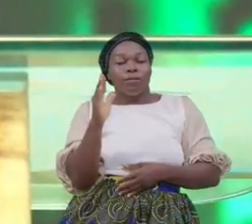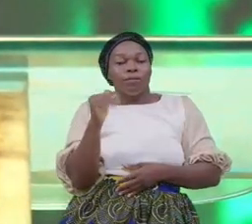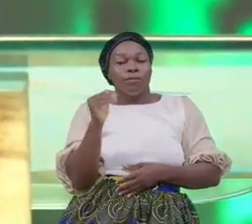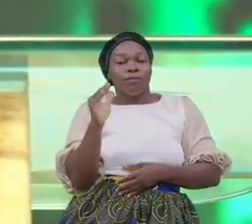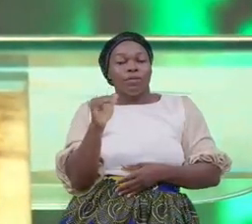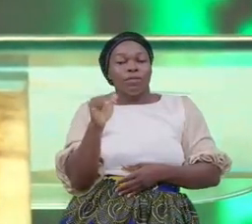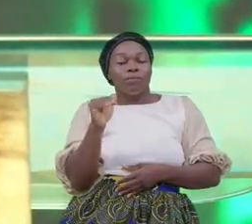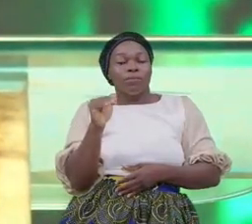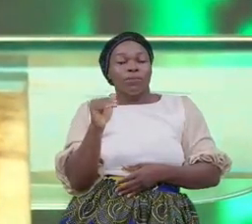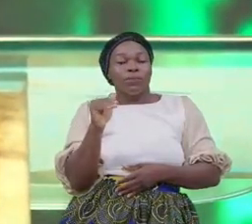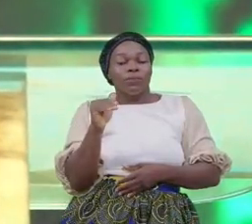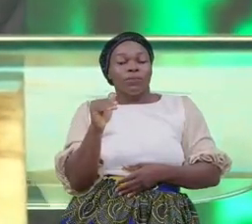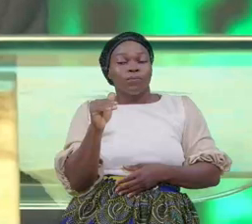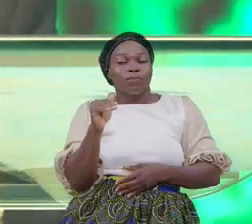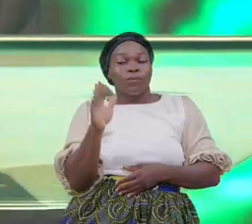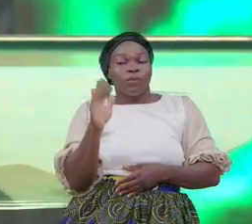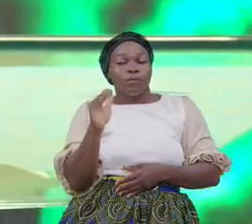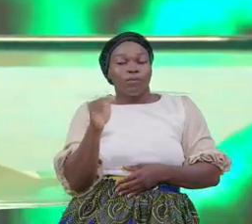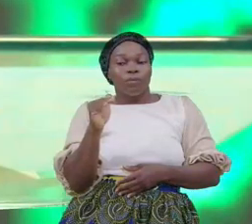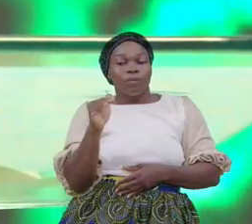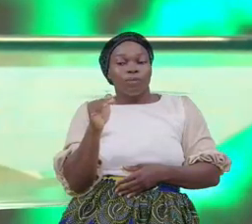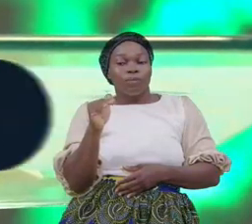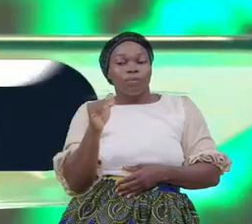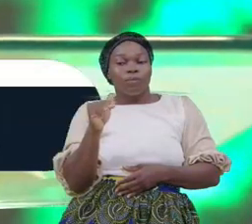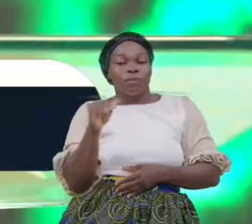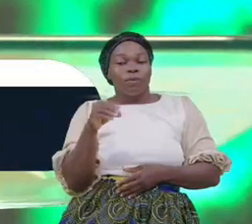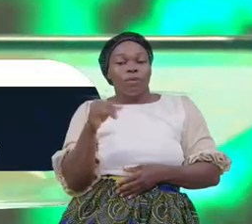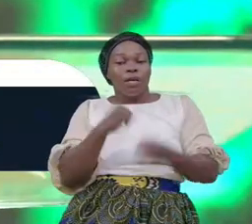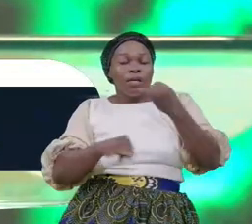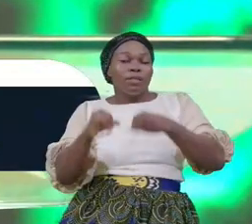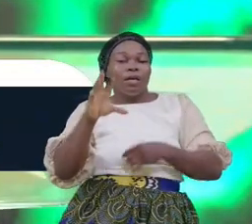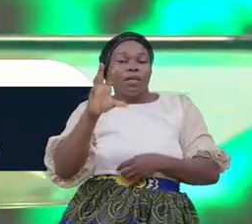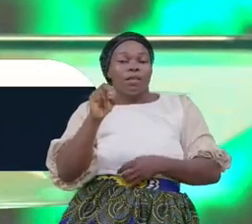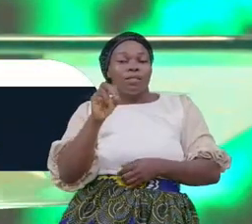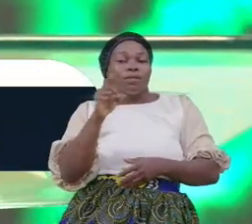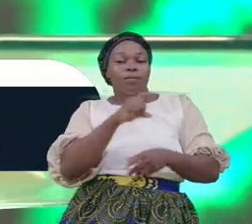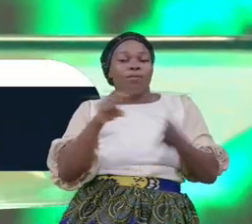30. Voilà le verset 15. Ésaïe 30, verset